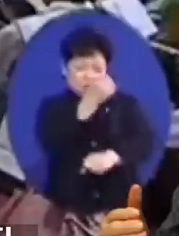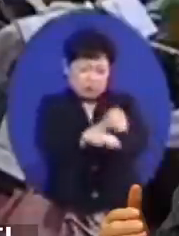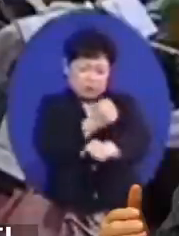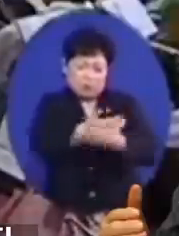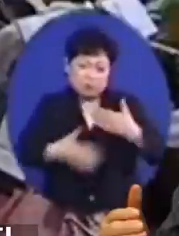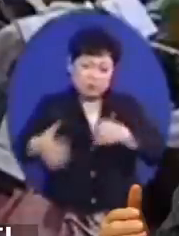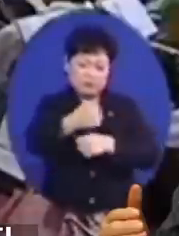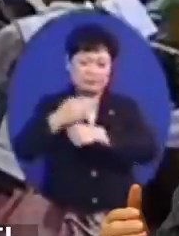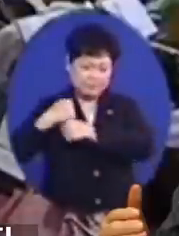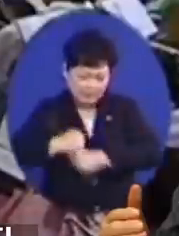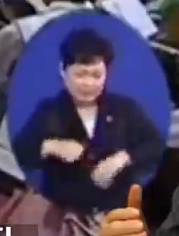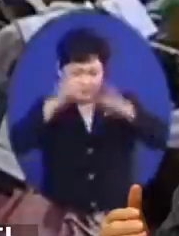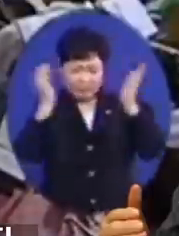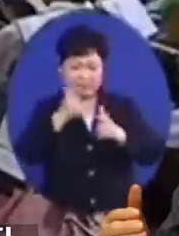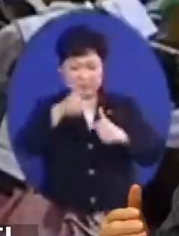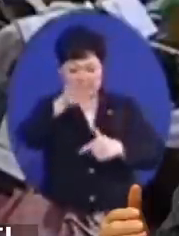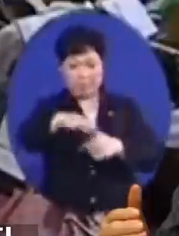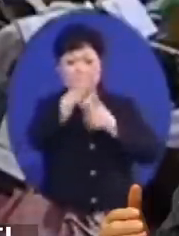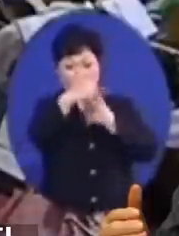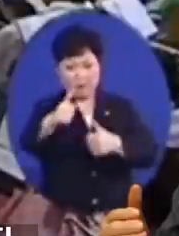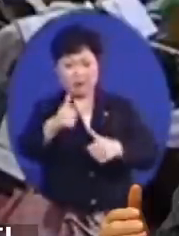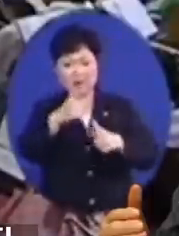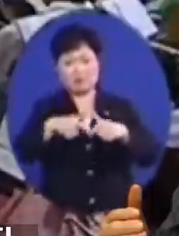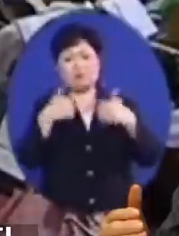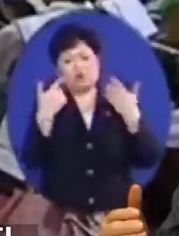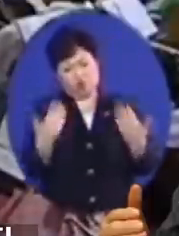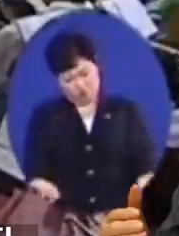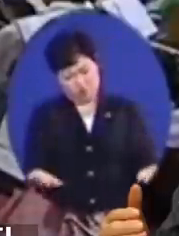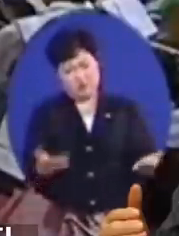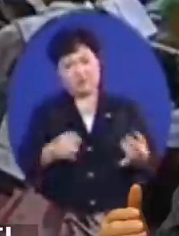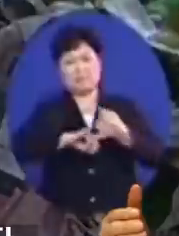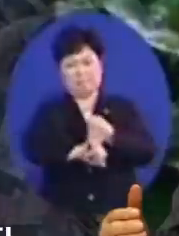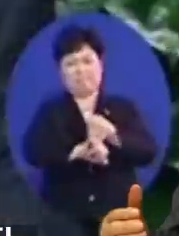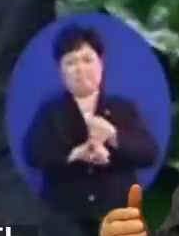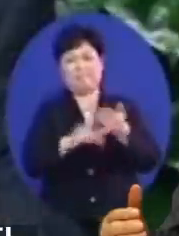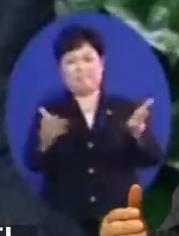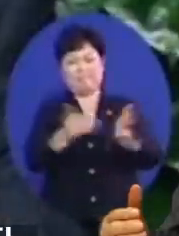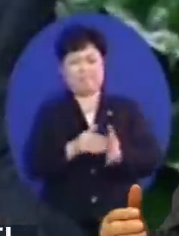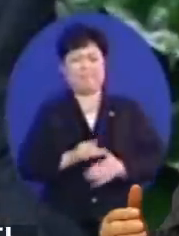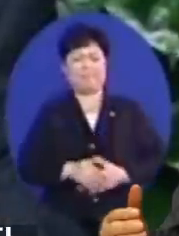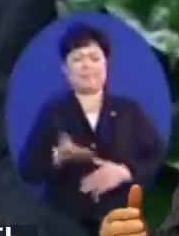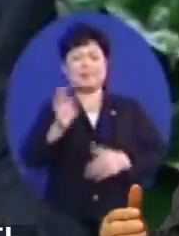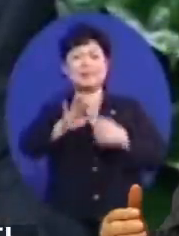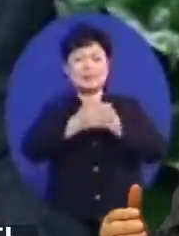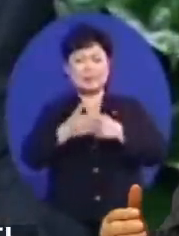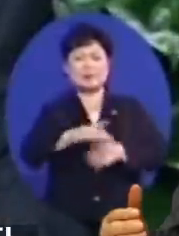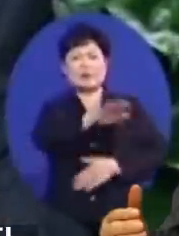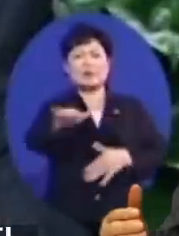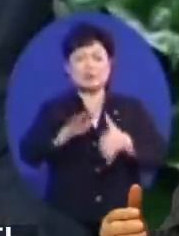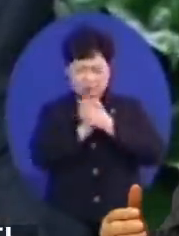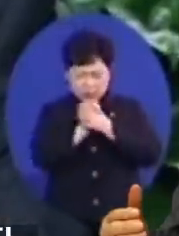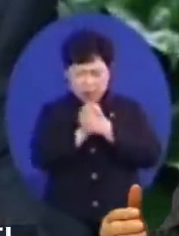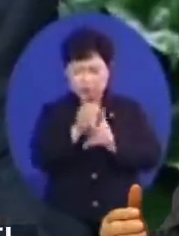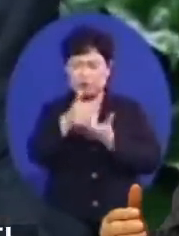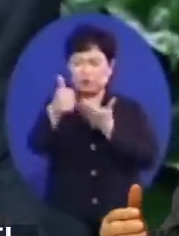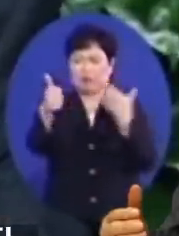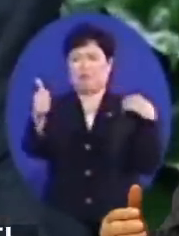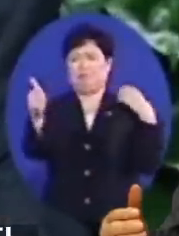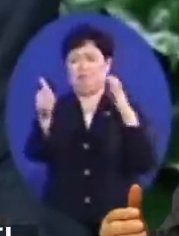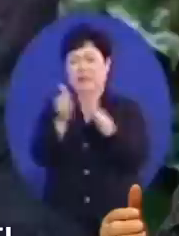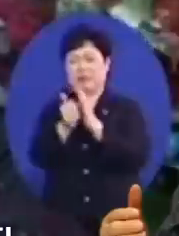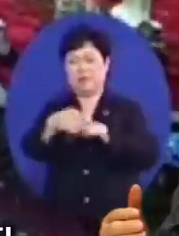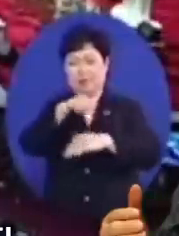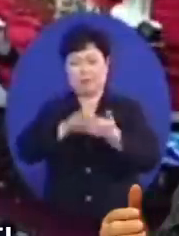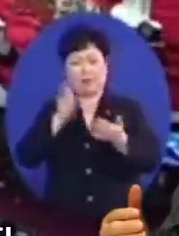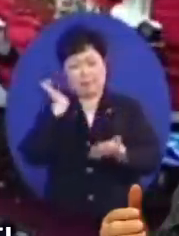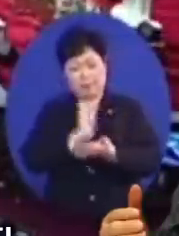무거운 짐진 자들은 다 내게로 오라. 내가 너희를 쉬게 하리라고 말씀해 주신 것입니다. 그러므로 우리가 기도하고 주님께 맡기고 마음에